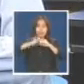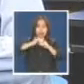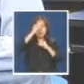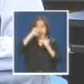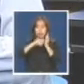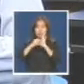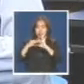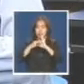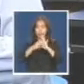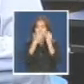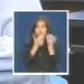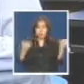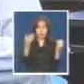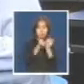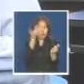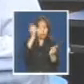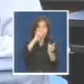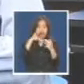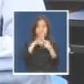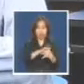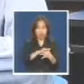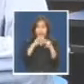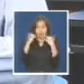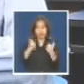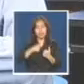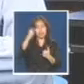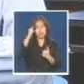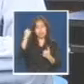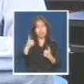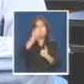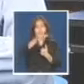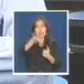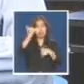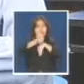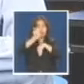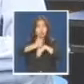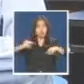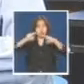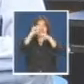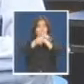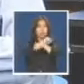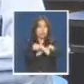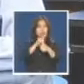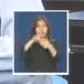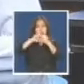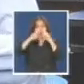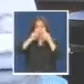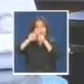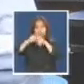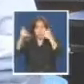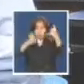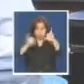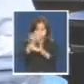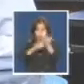สอดคล้องกับปัญหาค่าครองชีพที่เพิ่มสูงขึ้นนะครับซึ่งผมก็จะได้เชิญท่านรัฐมนตรีว่าการกระทรวงแรงงานและก็หน่วยงานที่เกี่ยวข้องมาพูดคุยสนทน